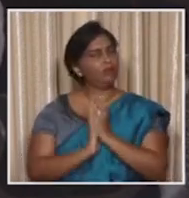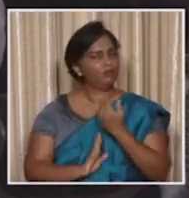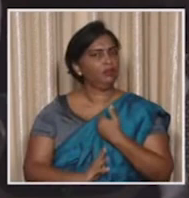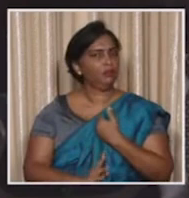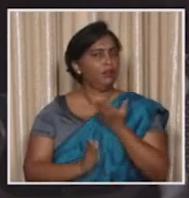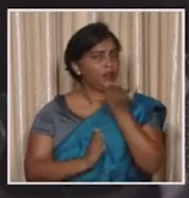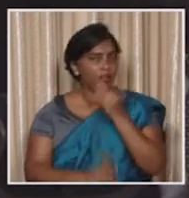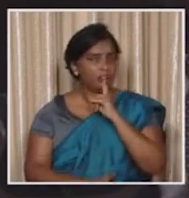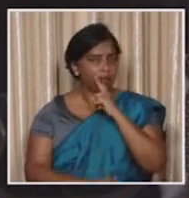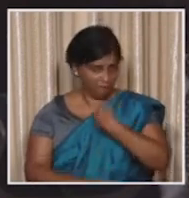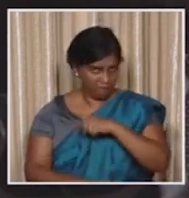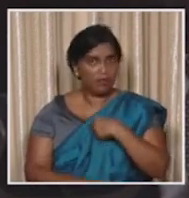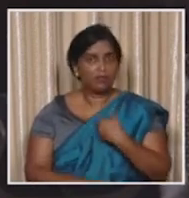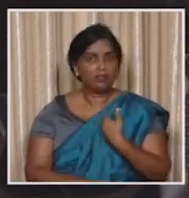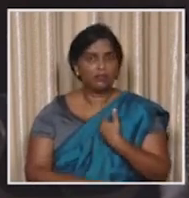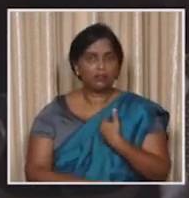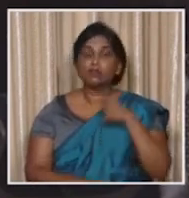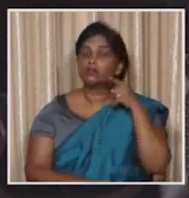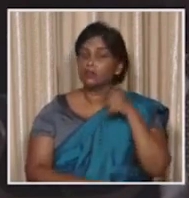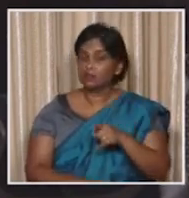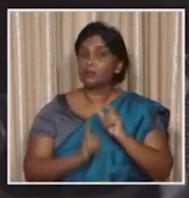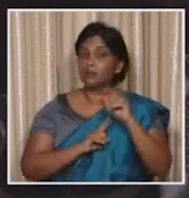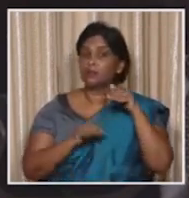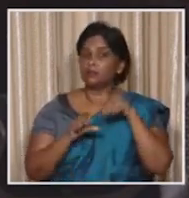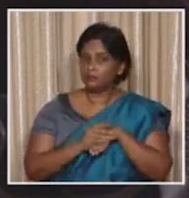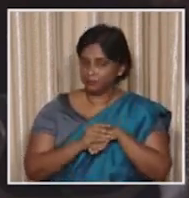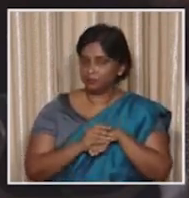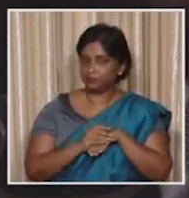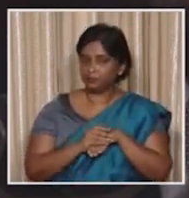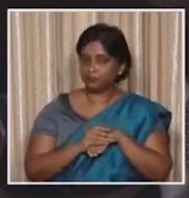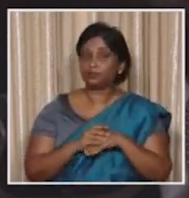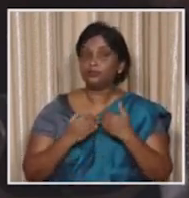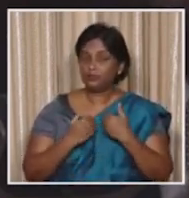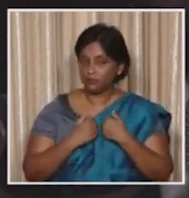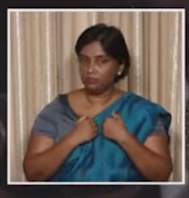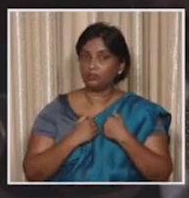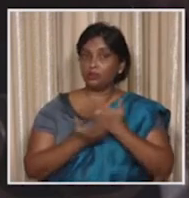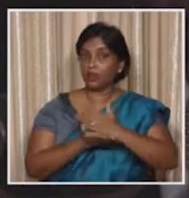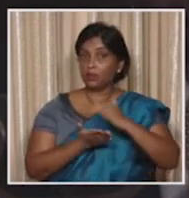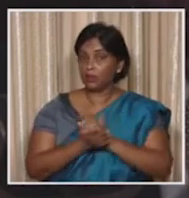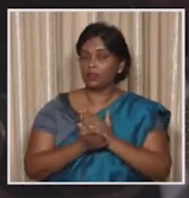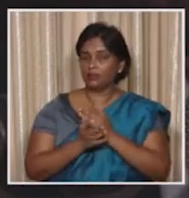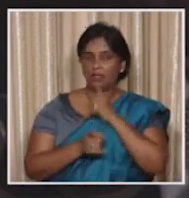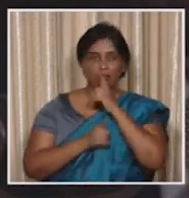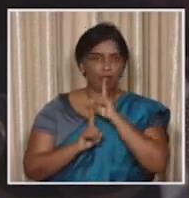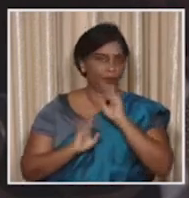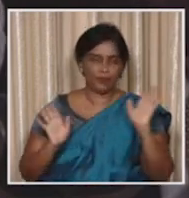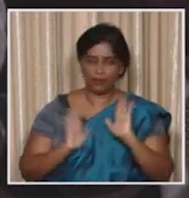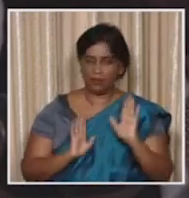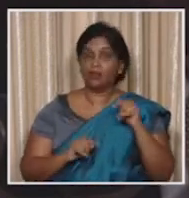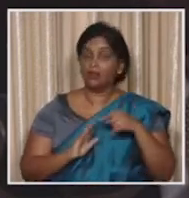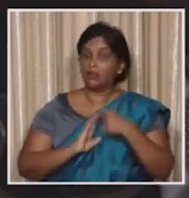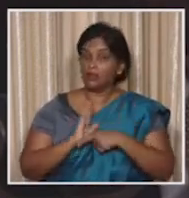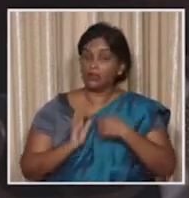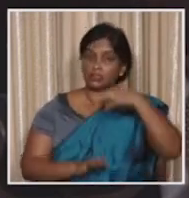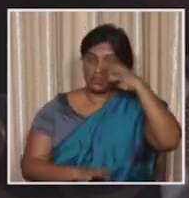உண்மைகளை சொல்லுங்கள். நாங்கள் இந்த மன்றத்திலே வந்து பிரிவினை பற்றி பேசவில்லை. நாங்கள் இந்த நாட்டிலே சிங்கள மக்களோடு ஐக்கியமாக வாழ வேண்டும்